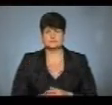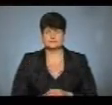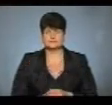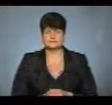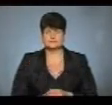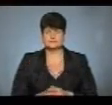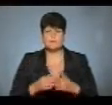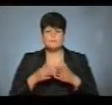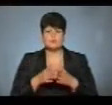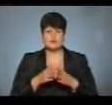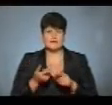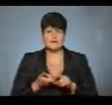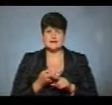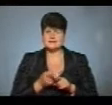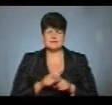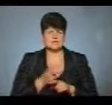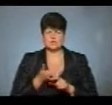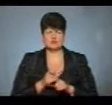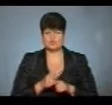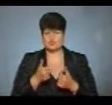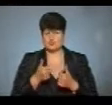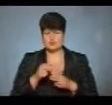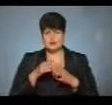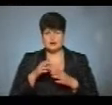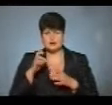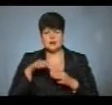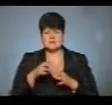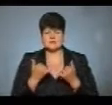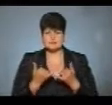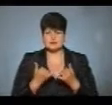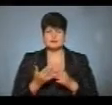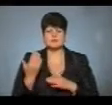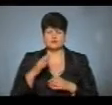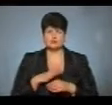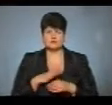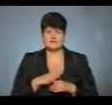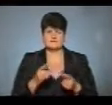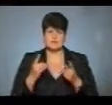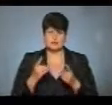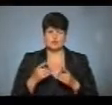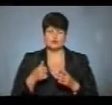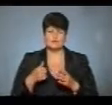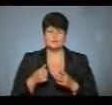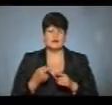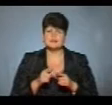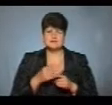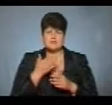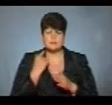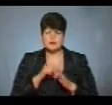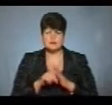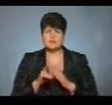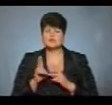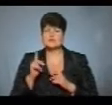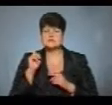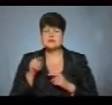Португалія – це не дуже хороша країна зараз, але вона була великою країною до того, як я народився. Але це не має значення. Хто